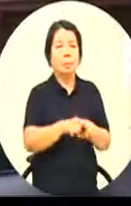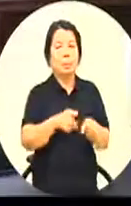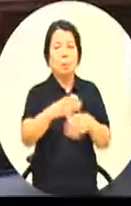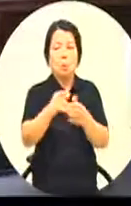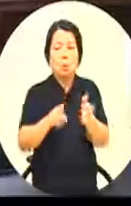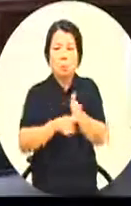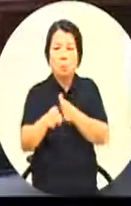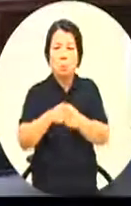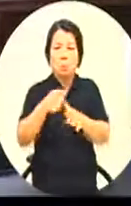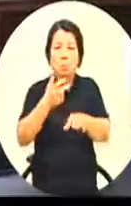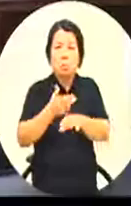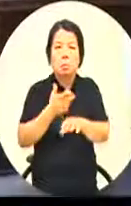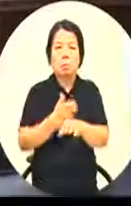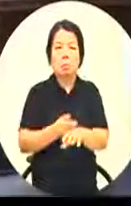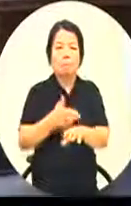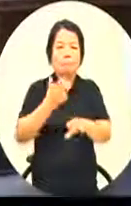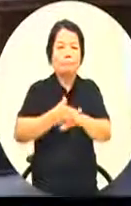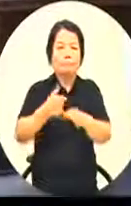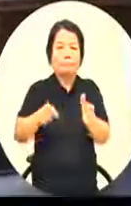候，